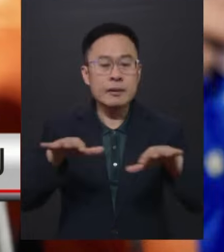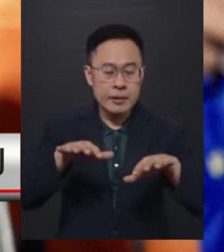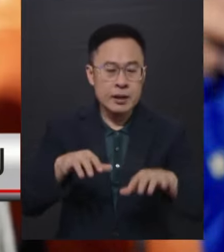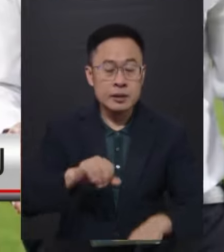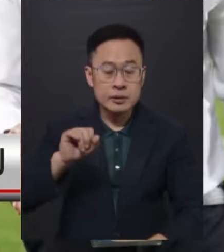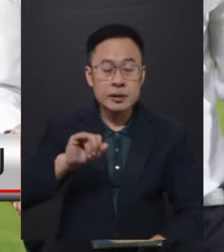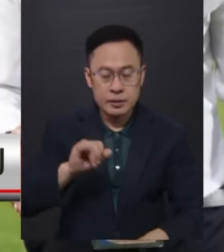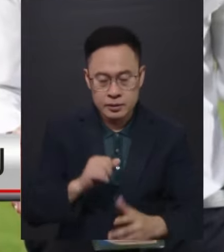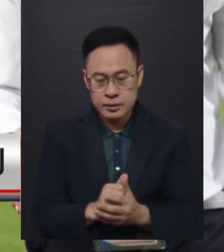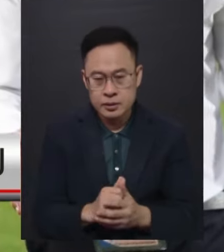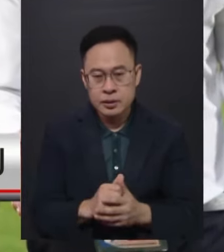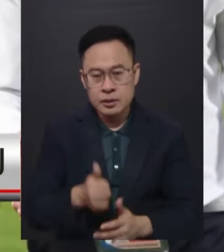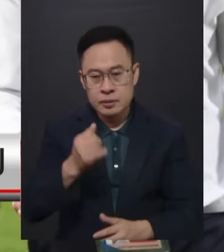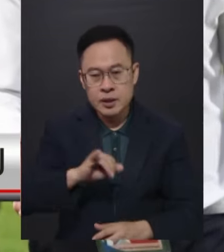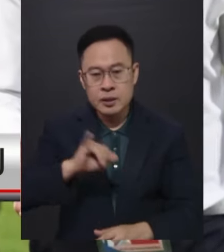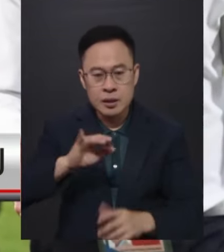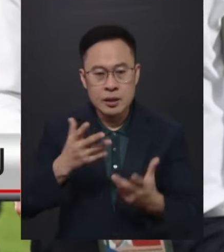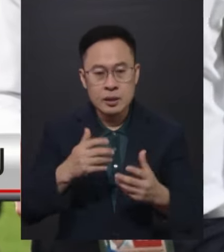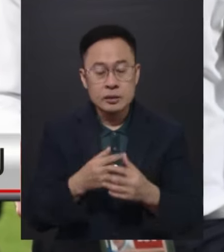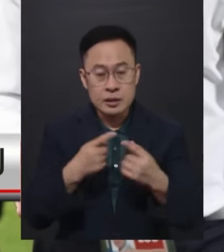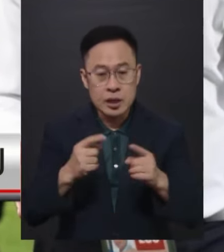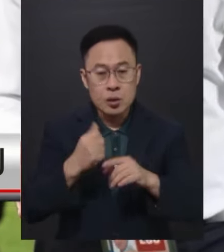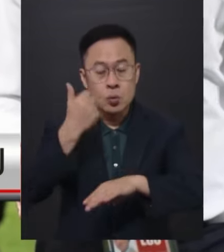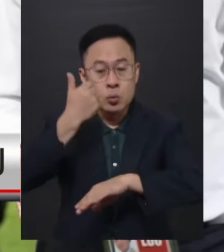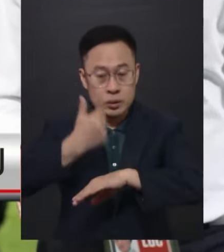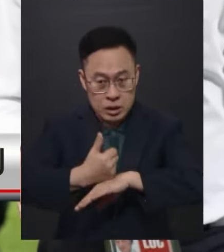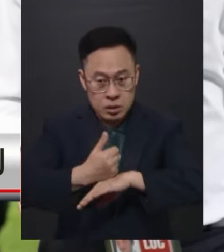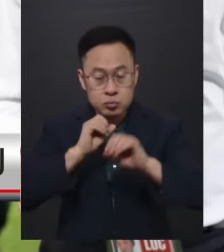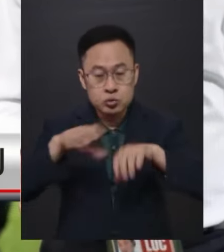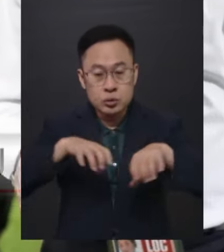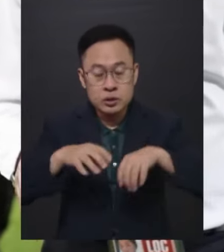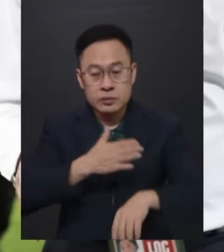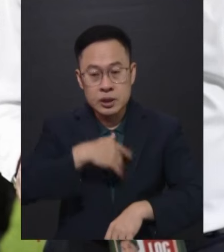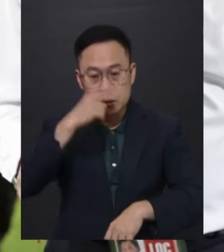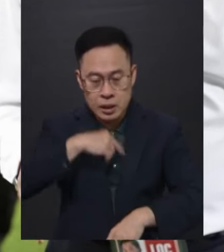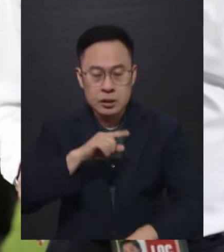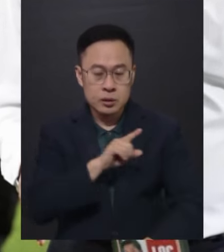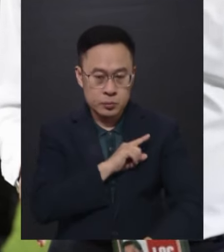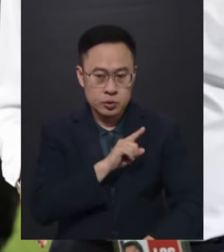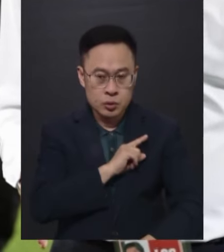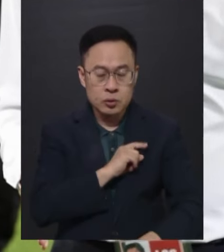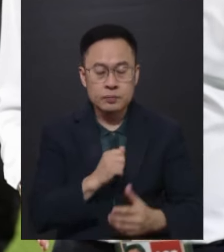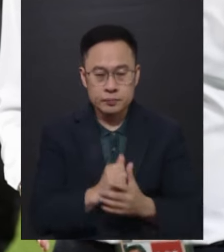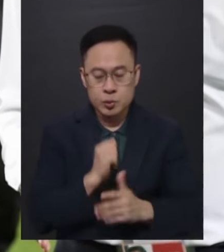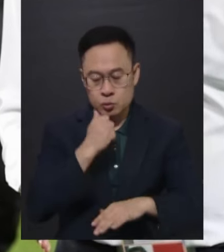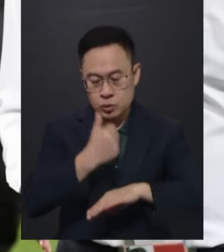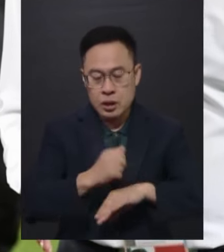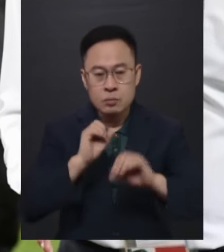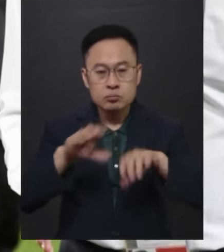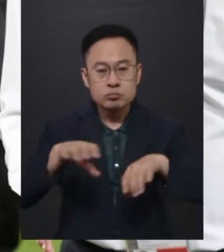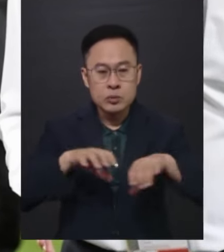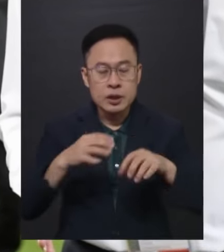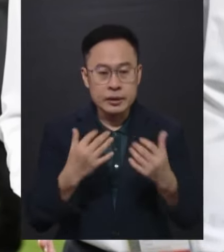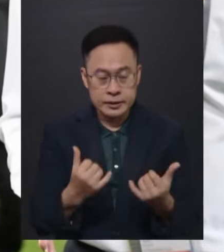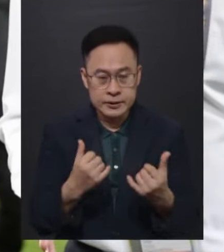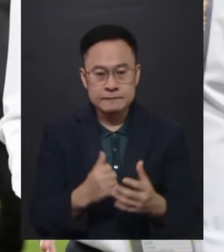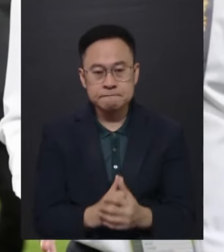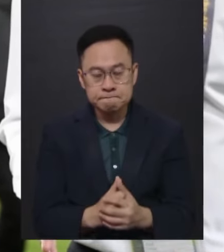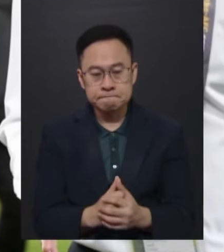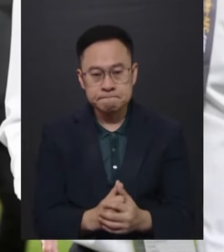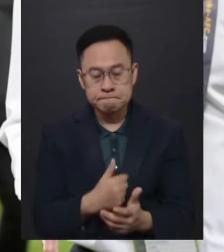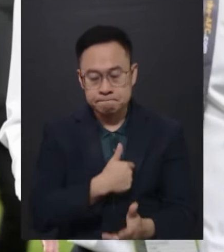แต่ว่าอย่างไรก็ตามนะคะอิชิอิเองก็รับหน้าที่เป็นหัวหน้าผู้ฝึกสอนในครั้งนี้ซึ่ง